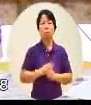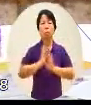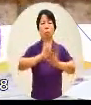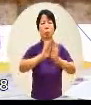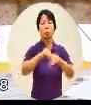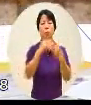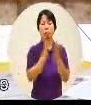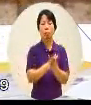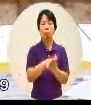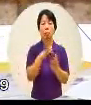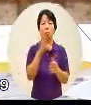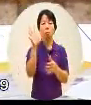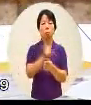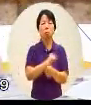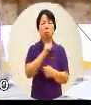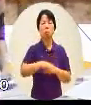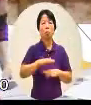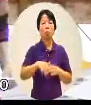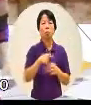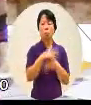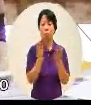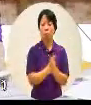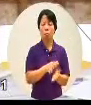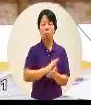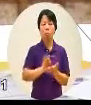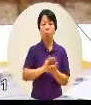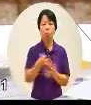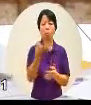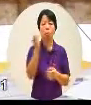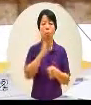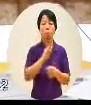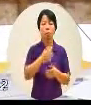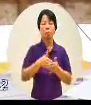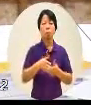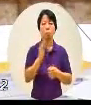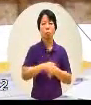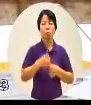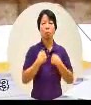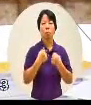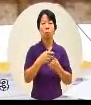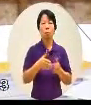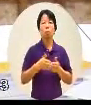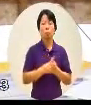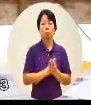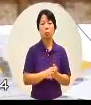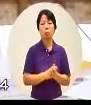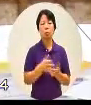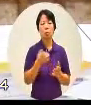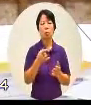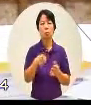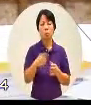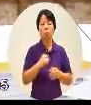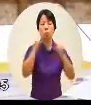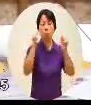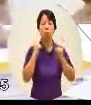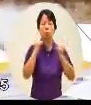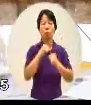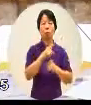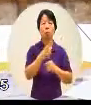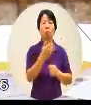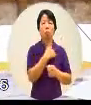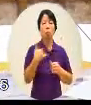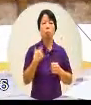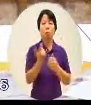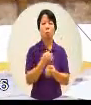够拿到这些表现，所以这些都是要花钱的。唯一不能不用花钱的就是什么？这个体适能啊，或者服务